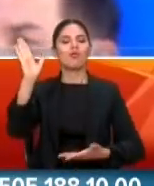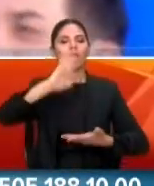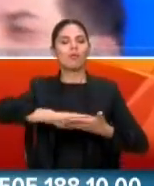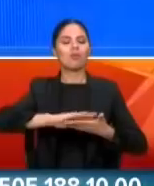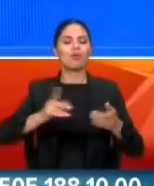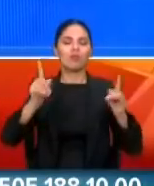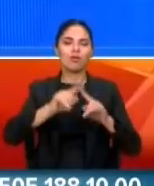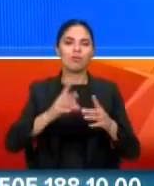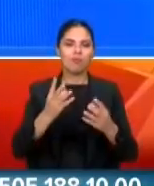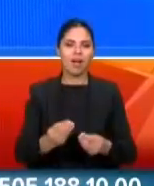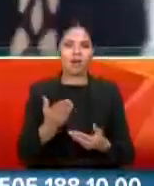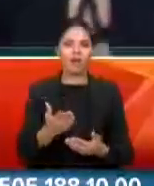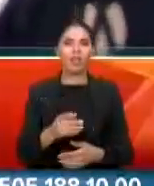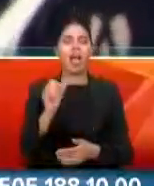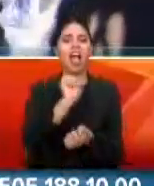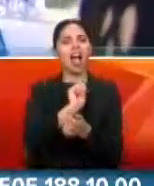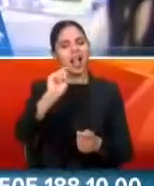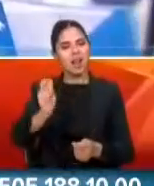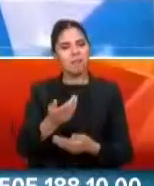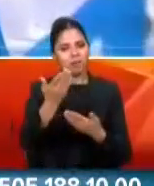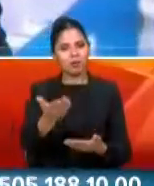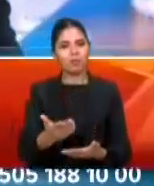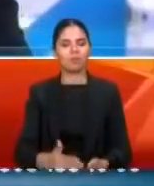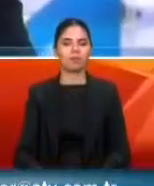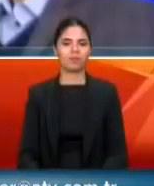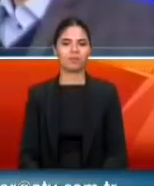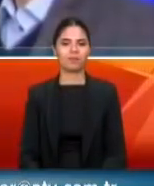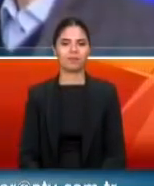kavuşmalara imza atıldı. Aileni buldum.